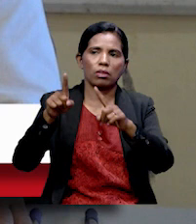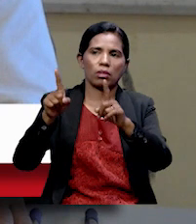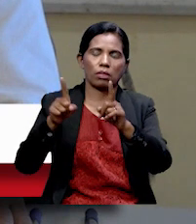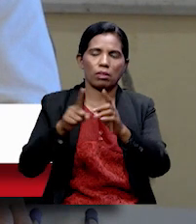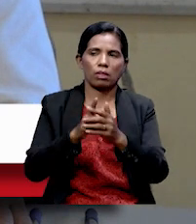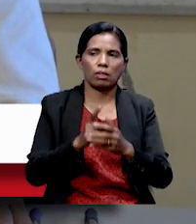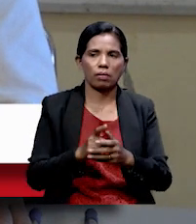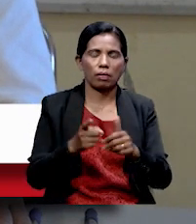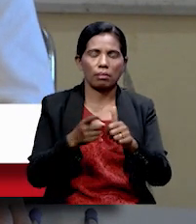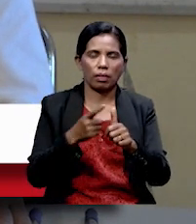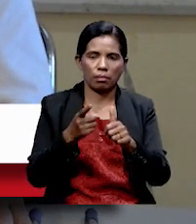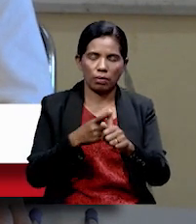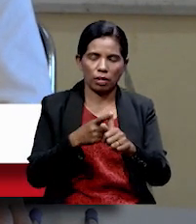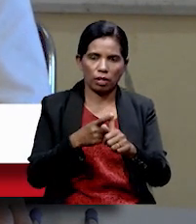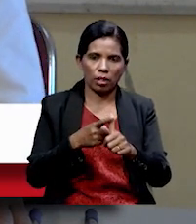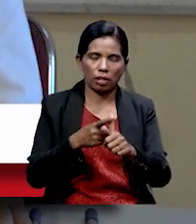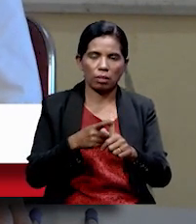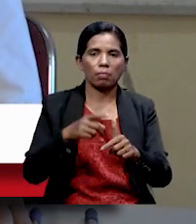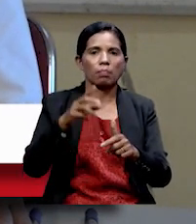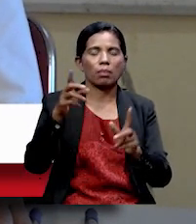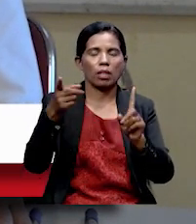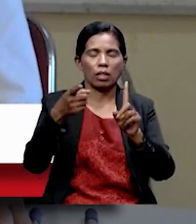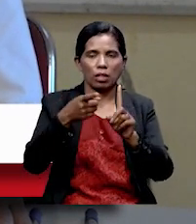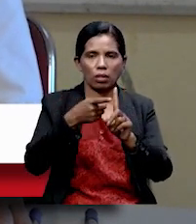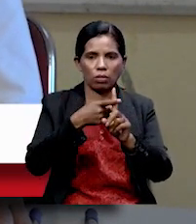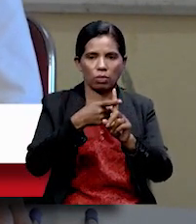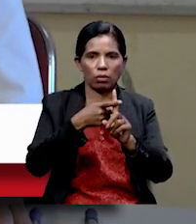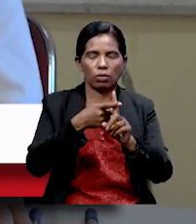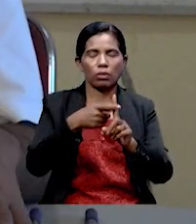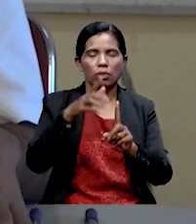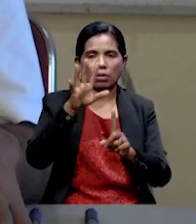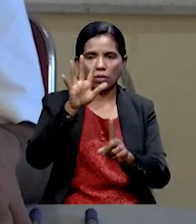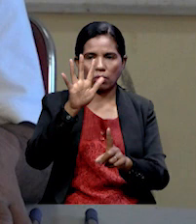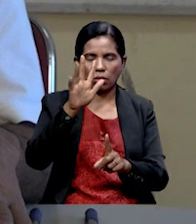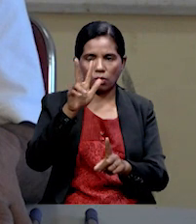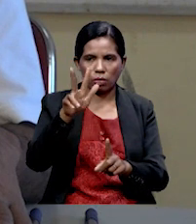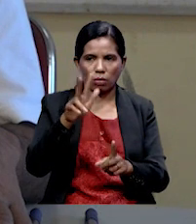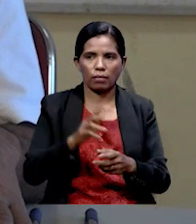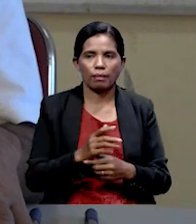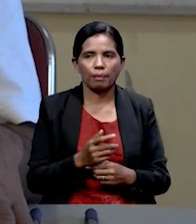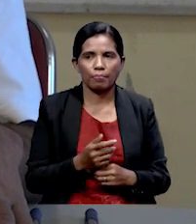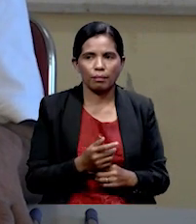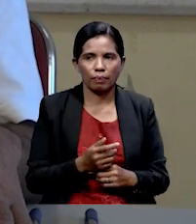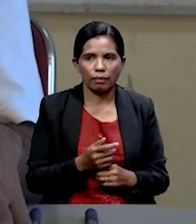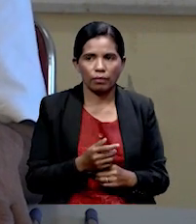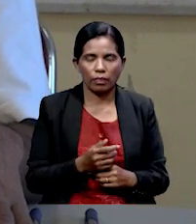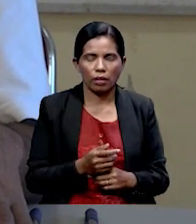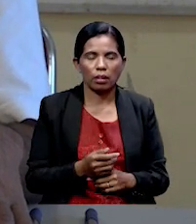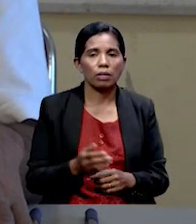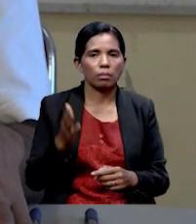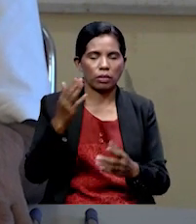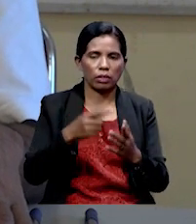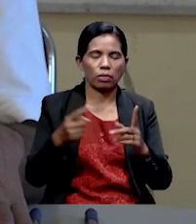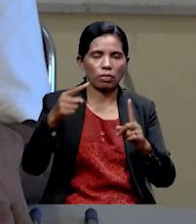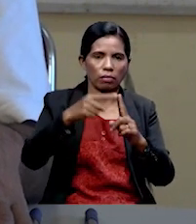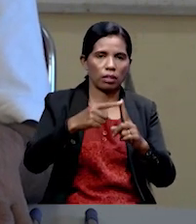estação primeiro batoya cruz tolu husi fo hosori ne aina aida bebe buras vez batoya fali